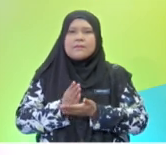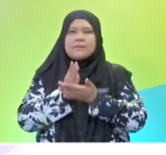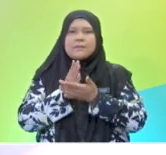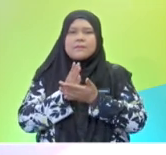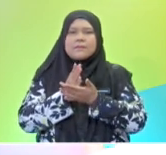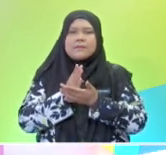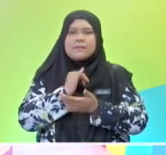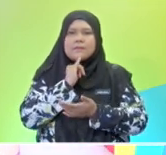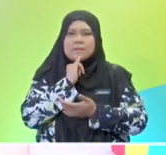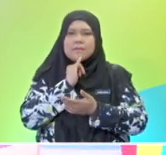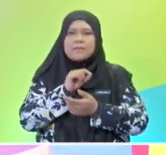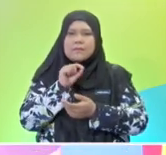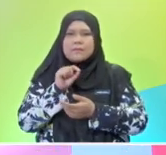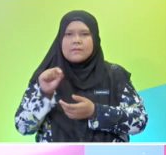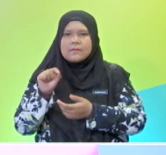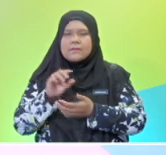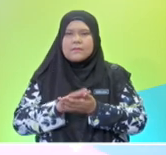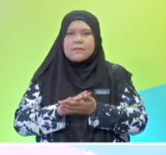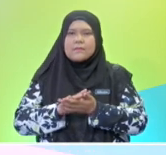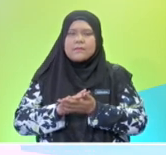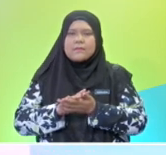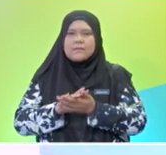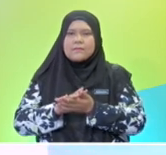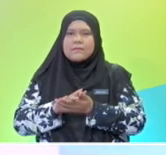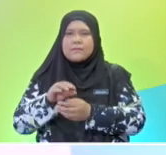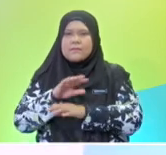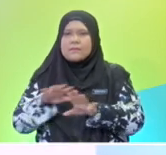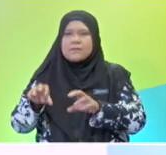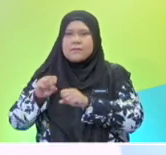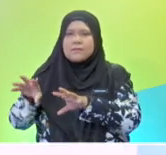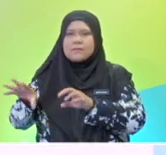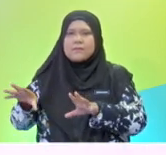ibu, tempat kosong, ruang tamu supaya tidak berselera.